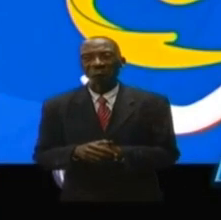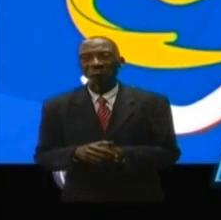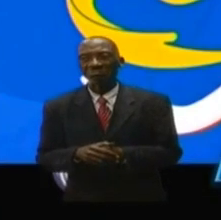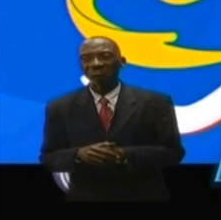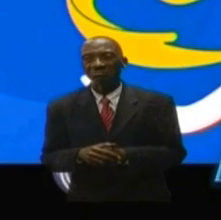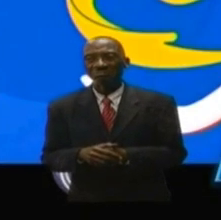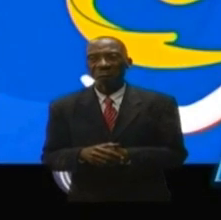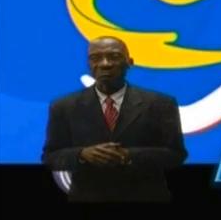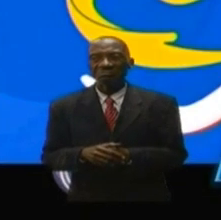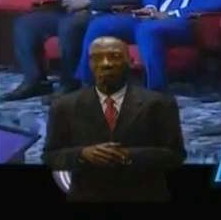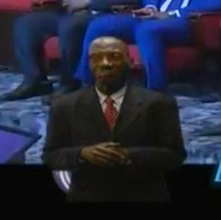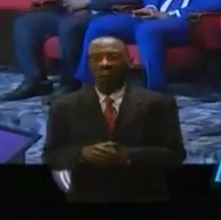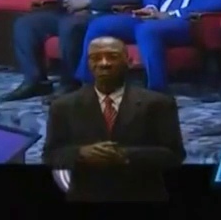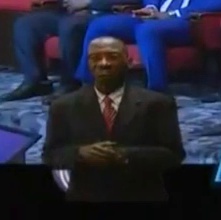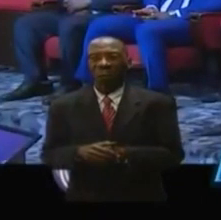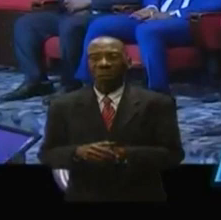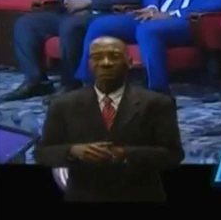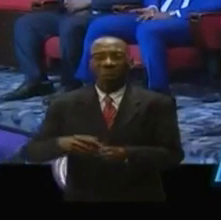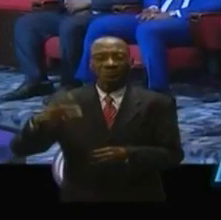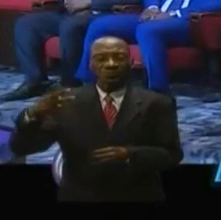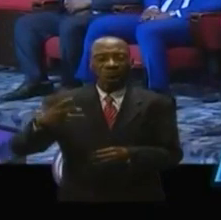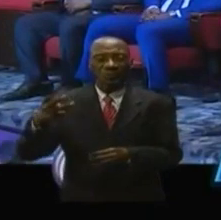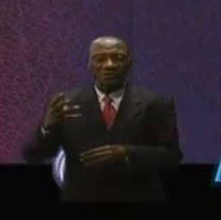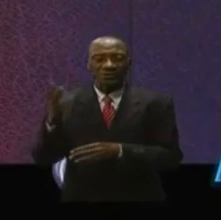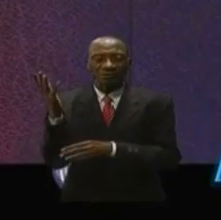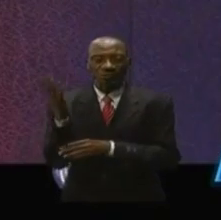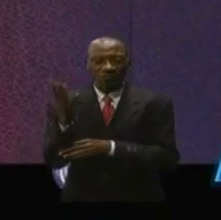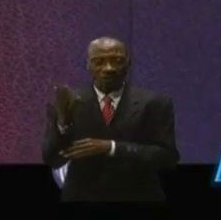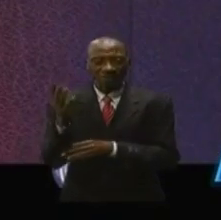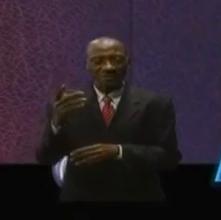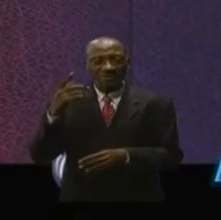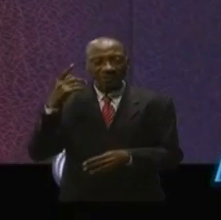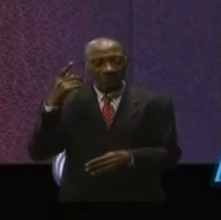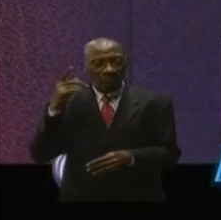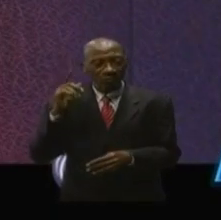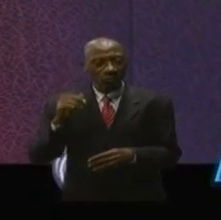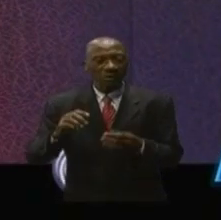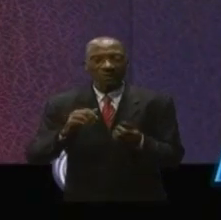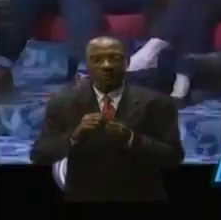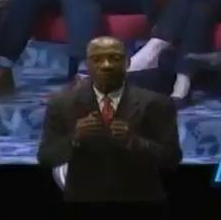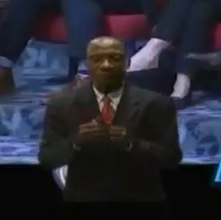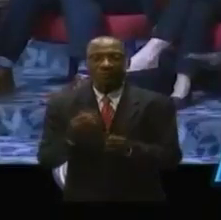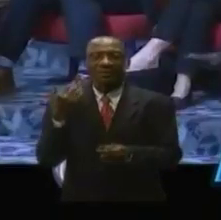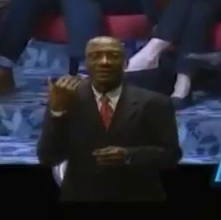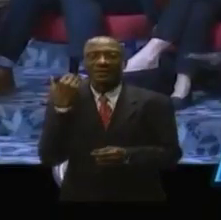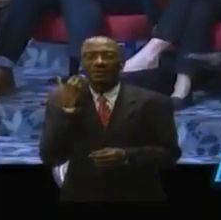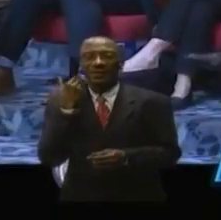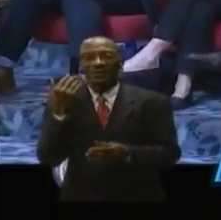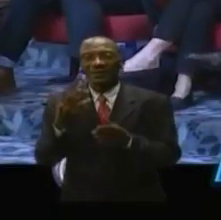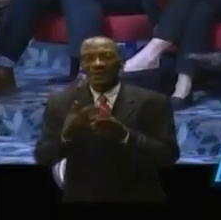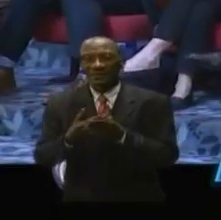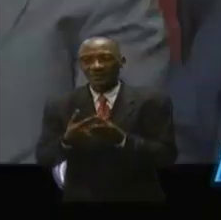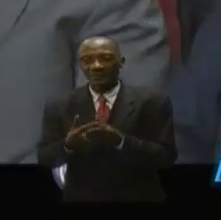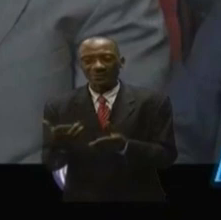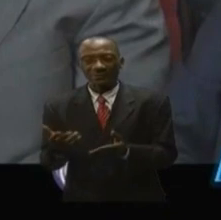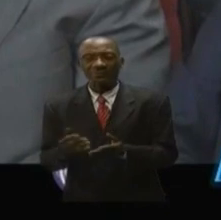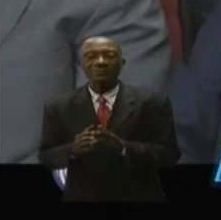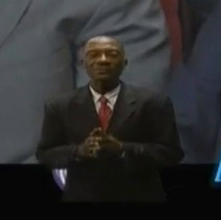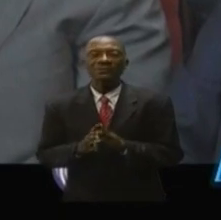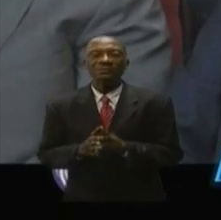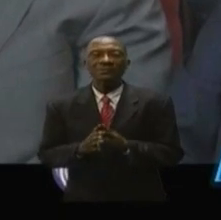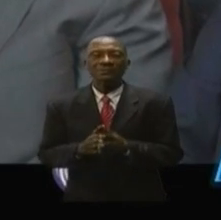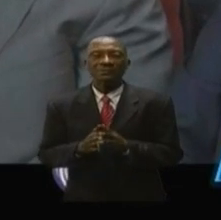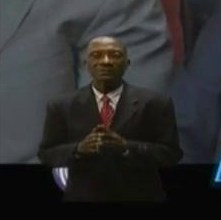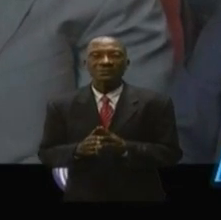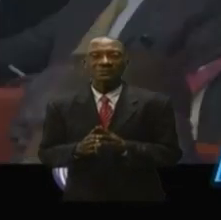troisième conférence en vue de l'éradication de la poliomyélite, les centres africains de contrôle et de prévention des maladies qui a pris